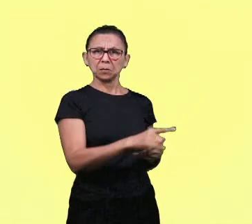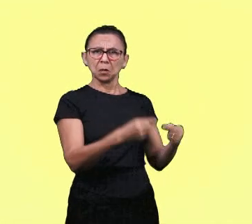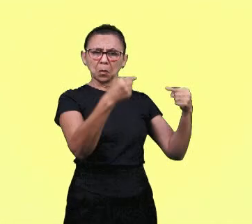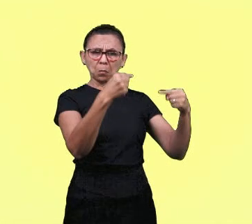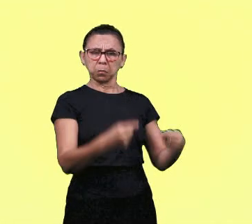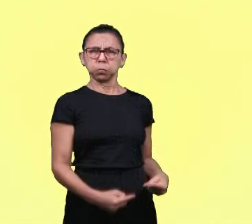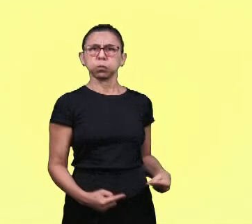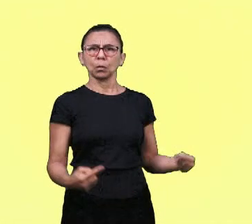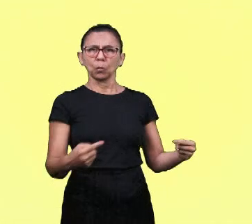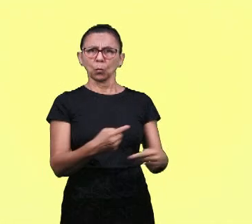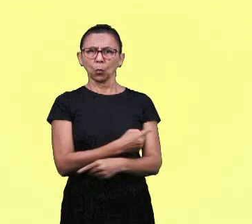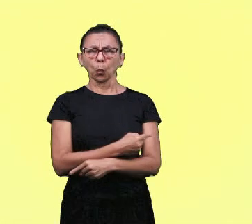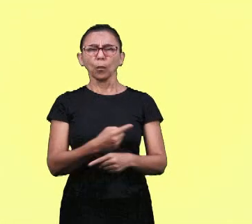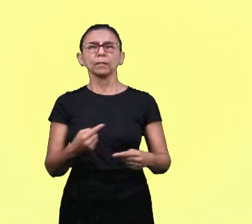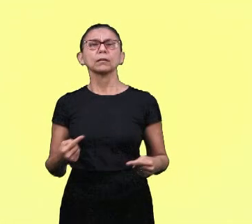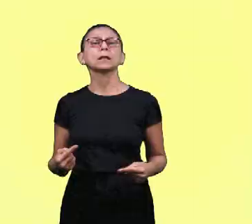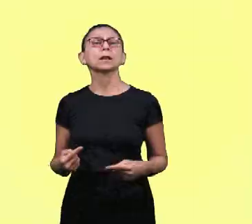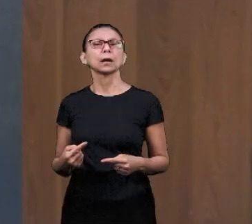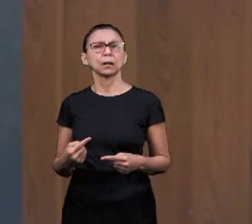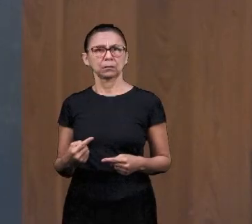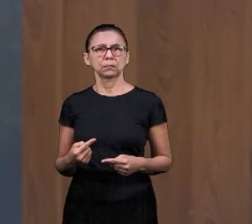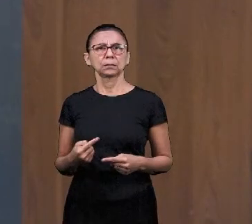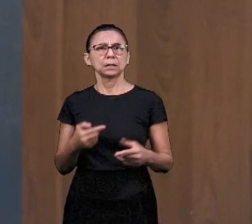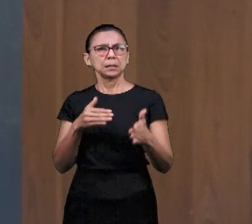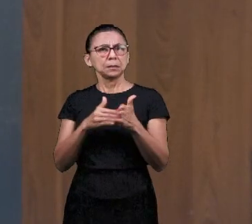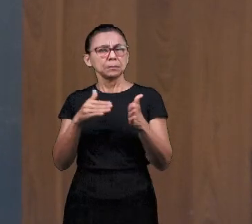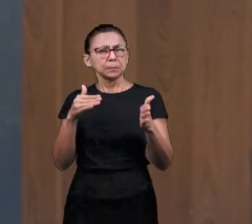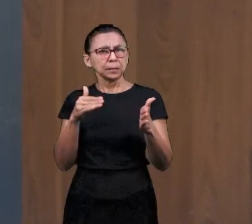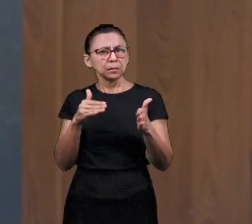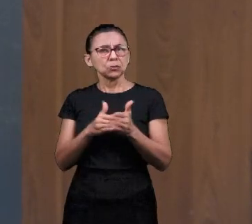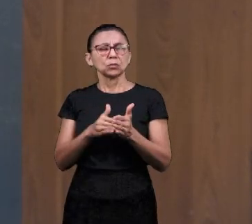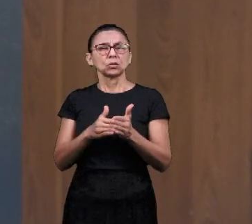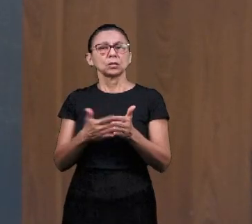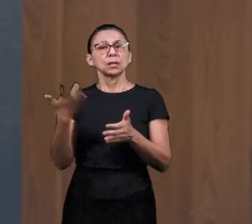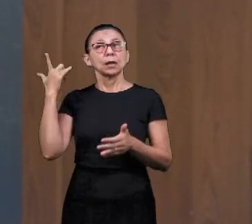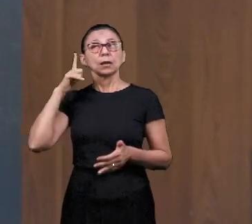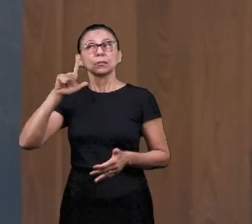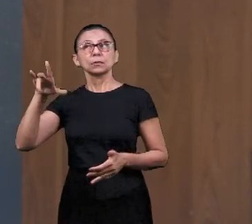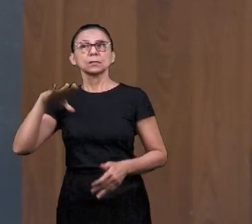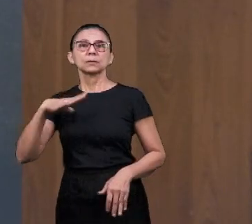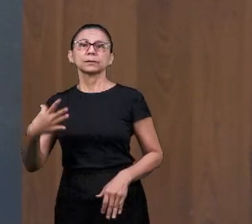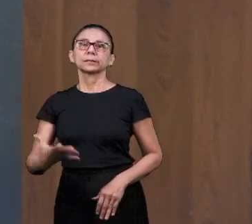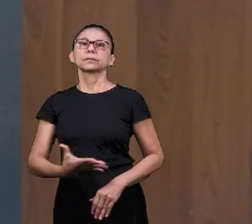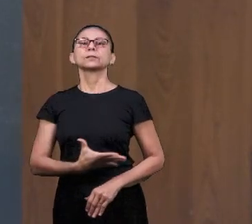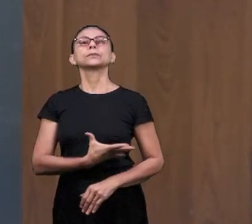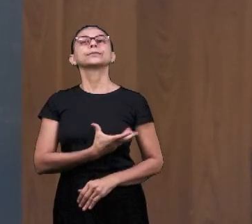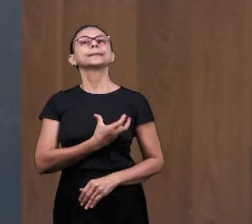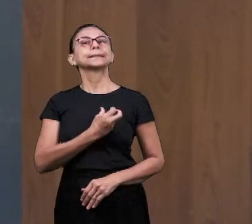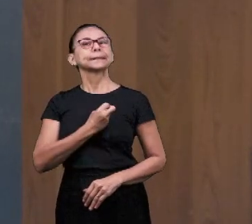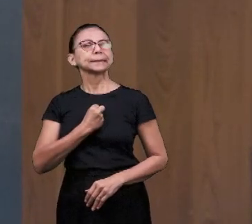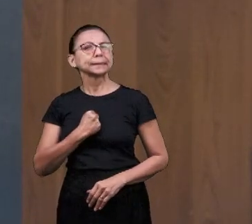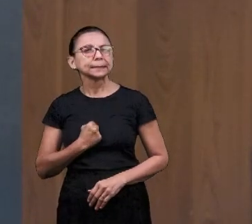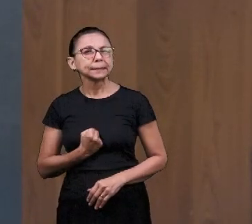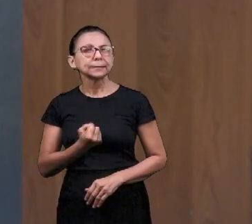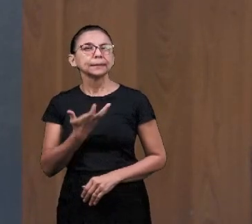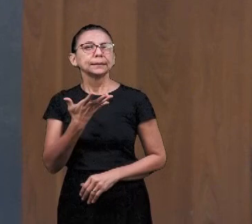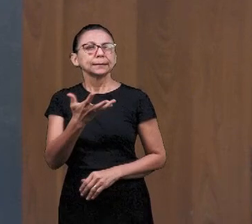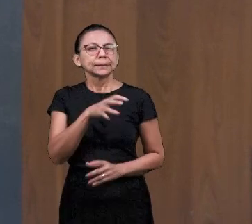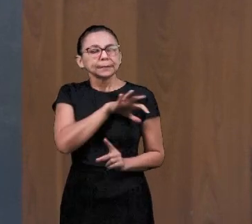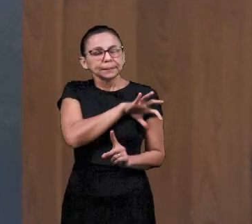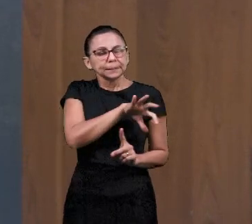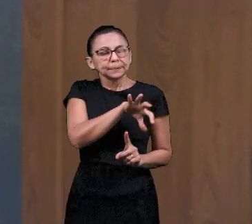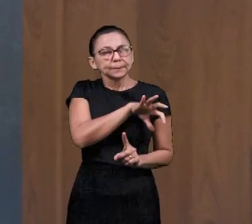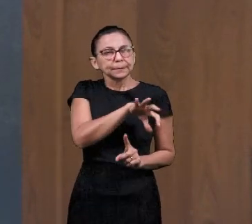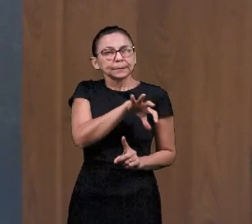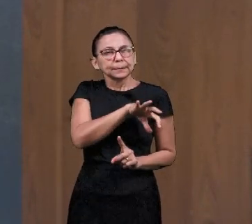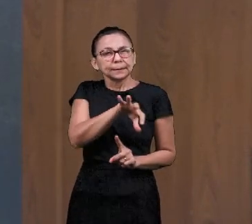promesse que Dieu nous a faite. Ils veulent nous enlever la bénédiction, notre salut. Mais